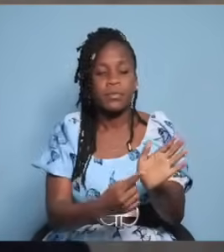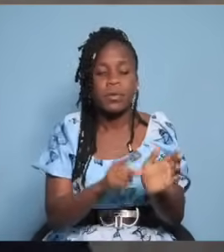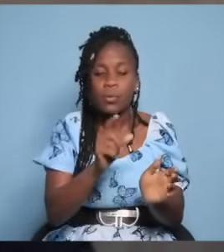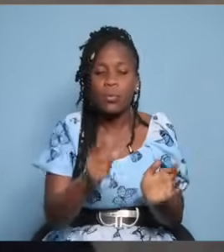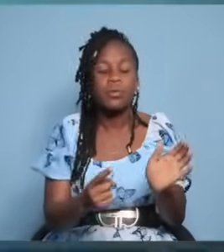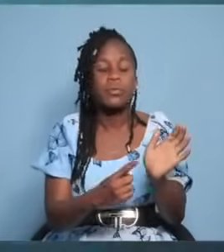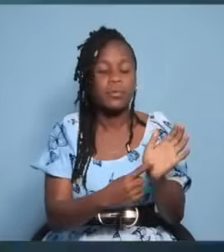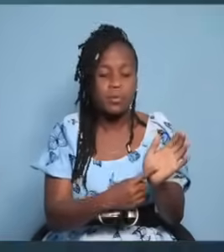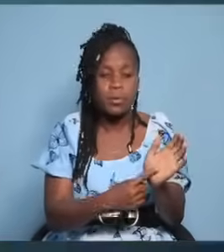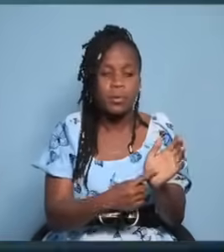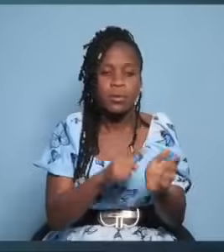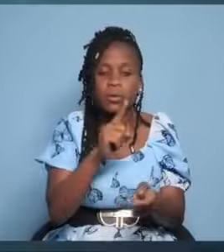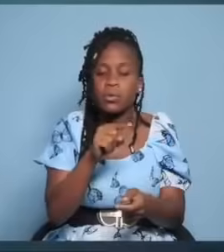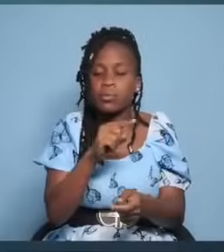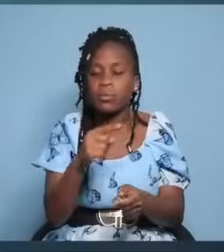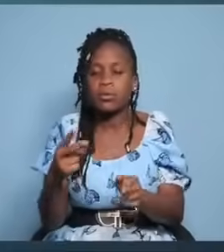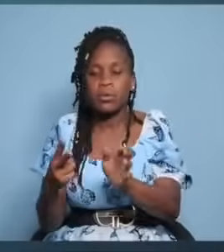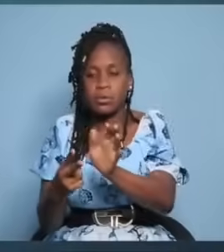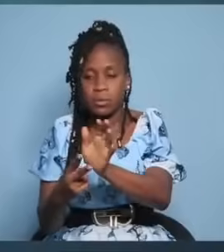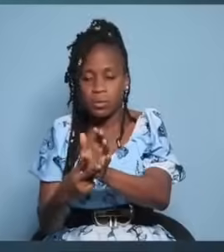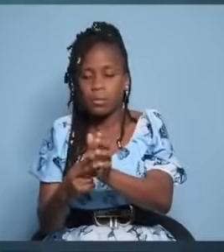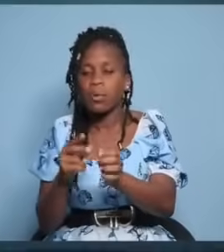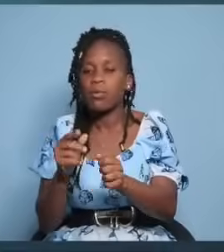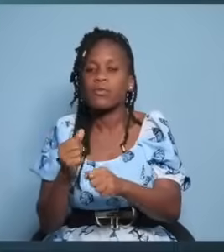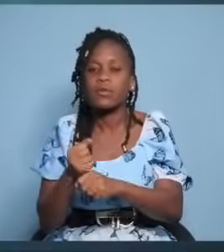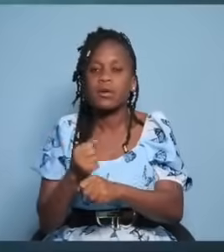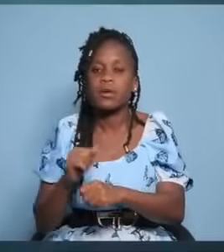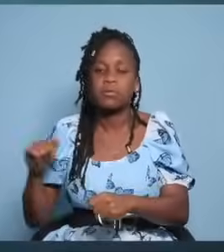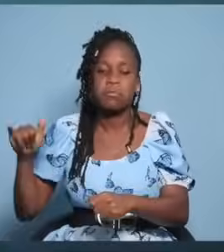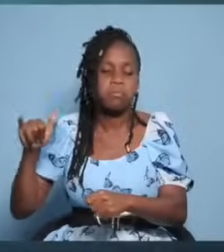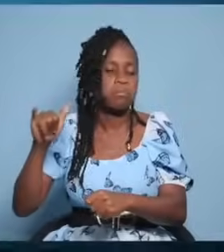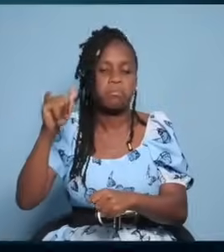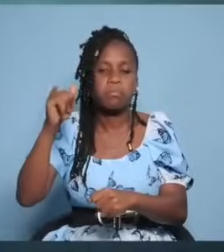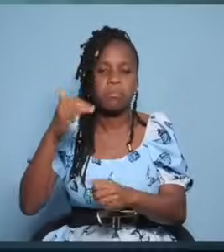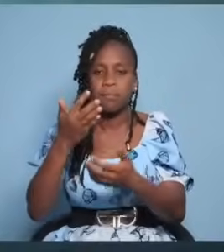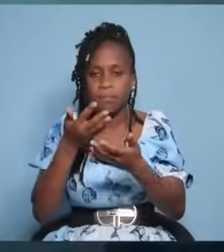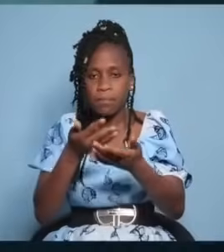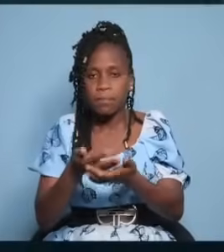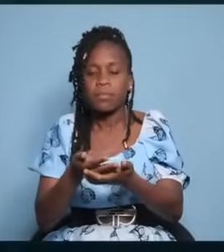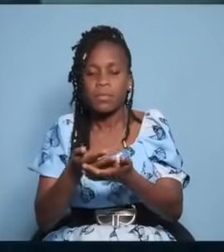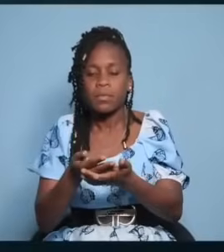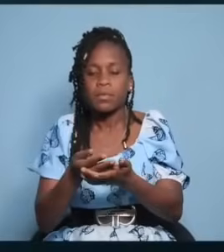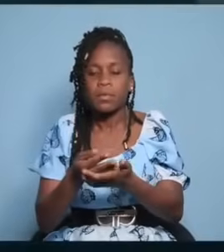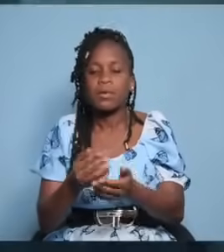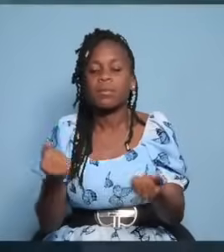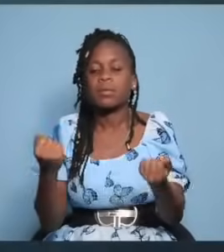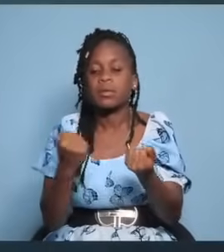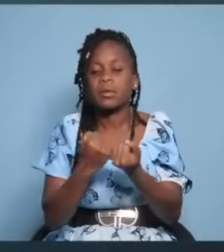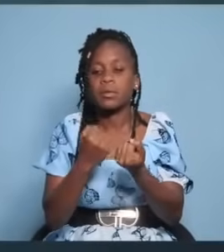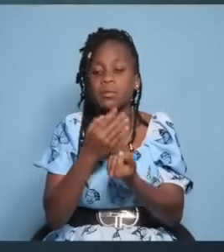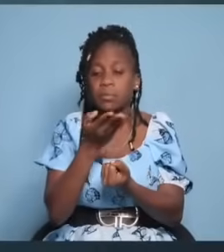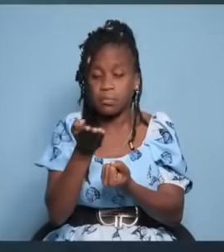saba wanaoperate ndege. Helikopta ya kisasa kabisa iliyotengenezwa Urusi kwa Russia aina ya